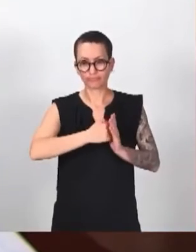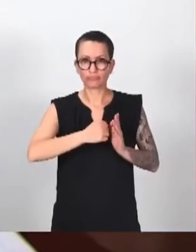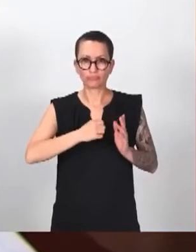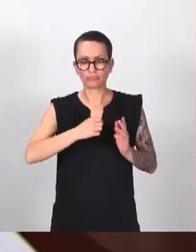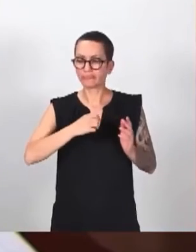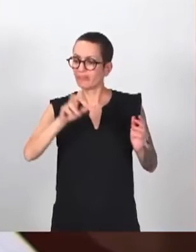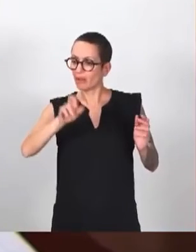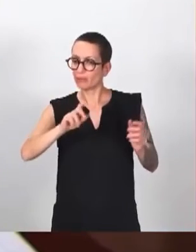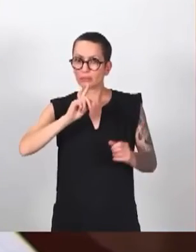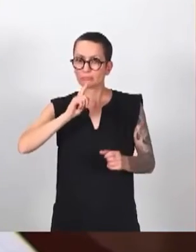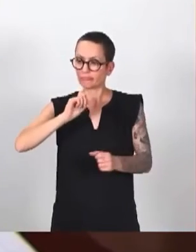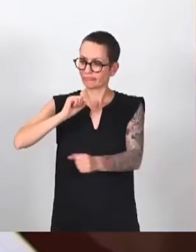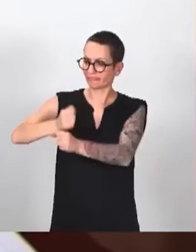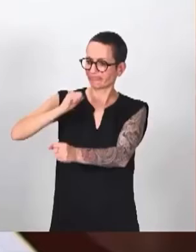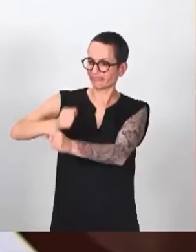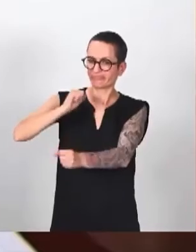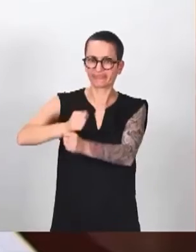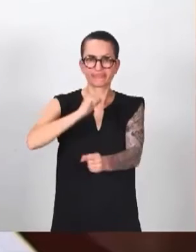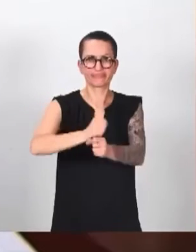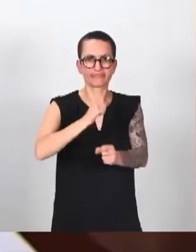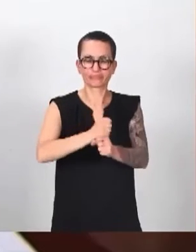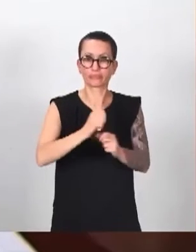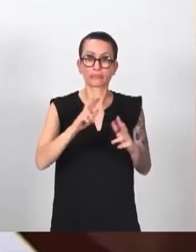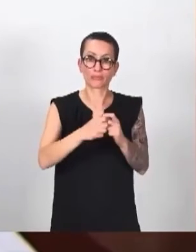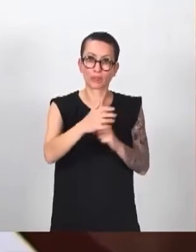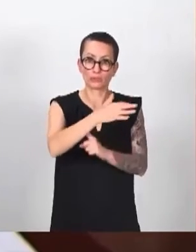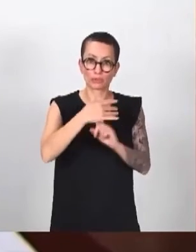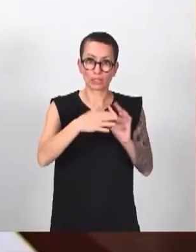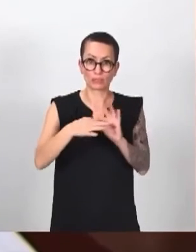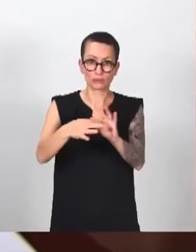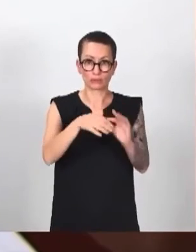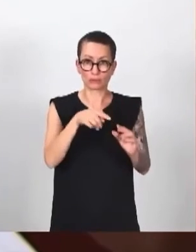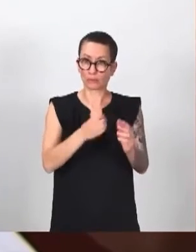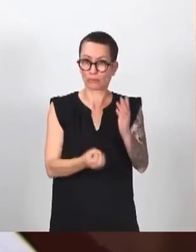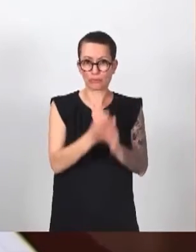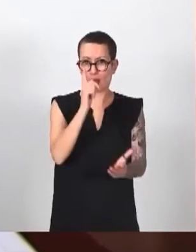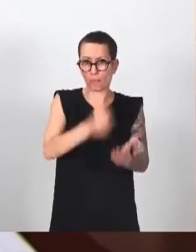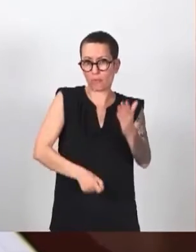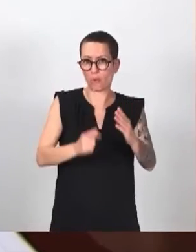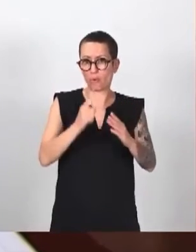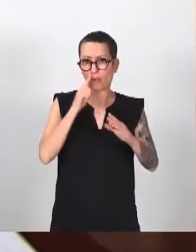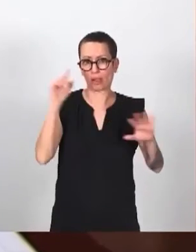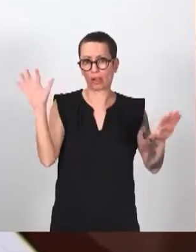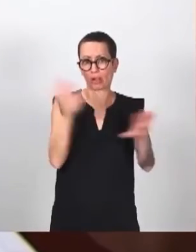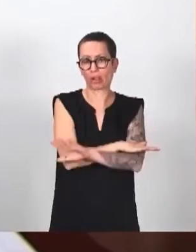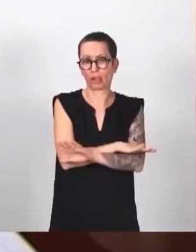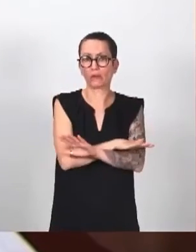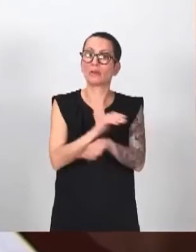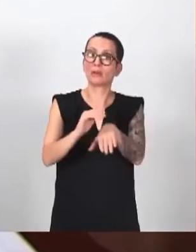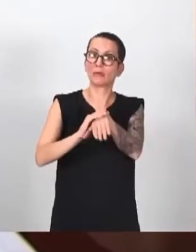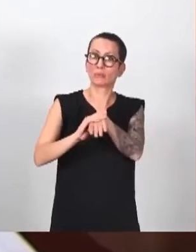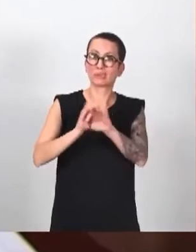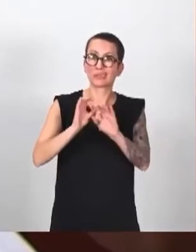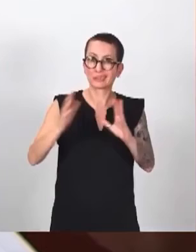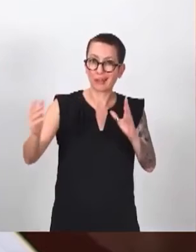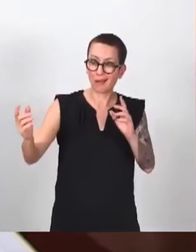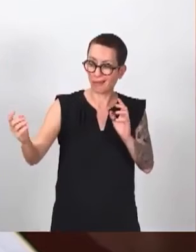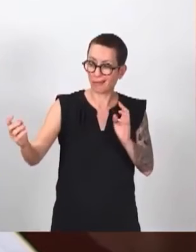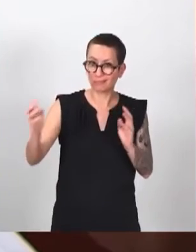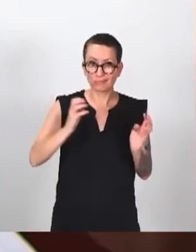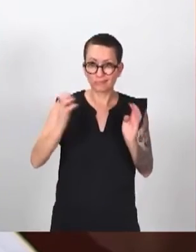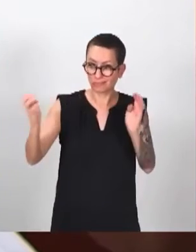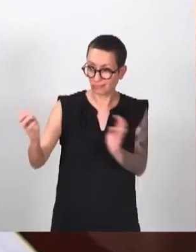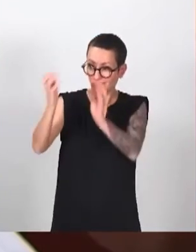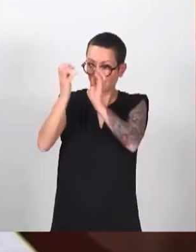et que la tarification dite sociale et solidaire est un nouvel impôt déguisé. Cette politique est menée sans concertation avec les habitants, alors